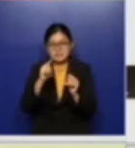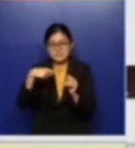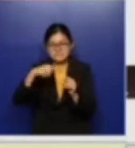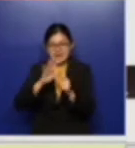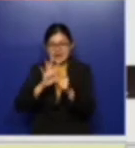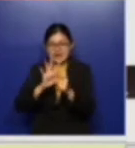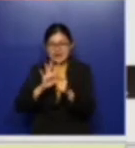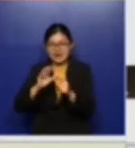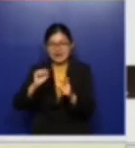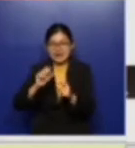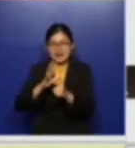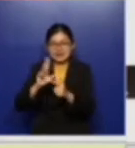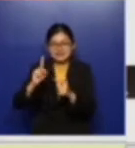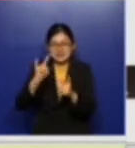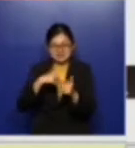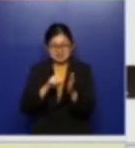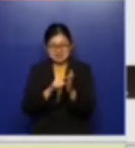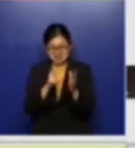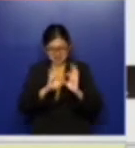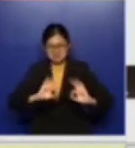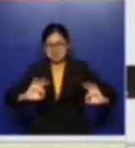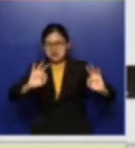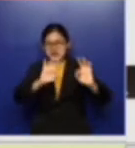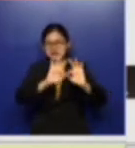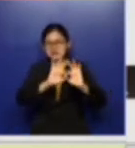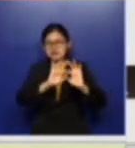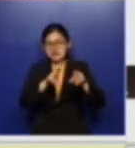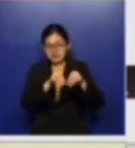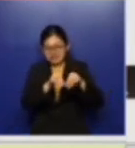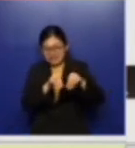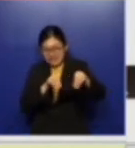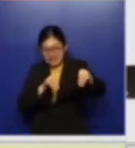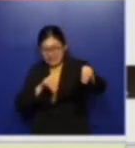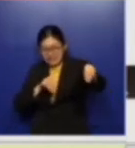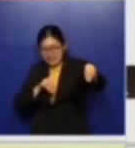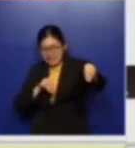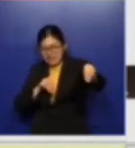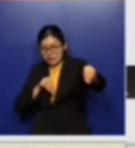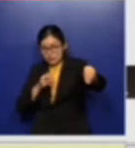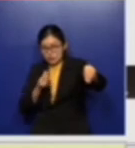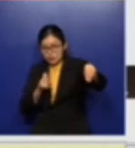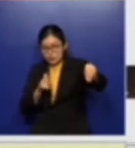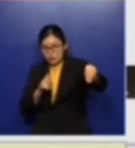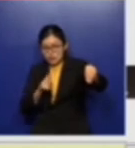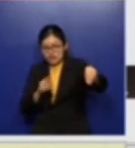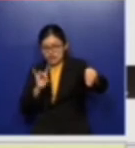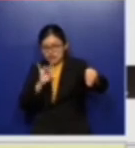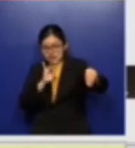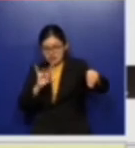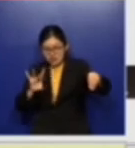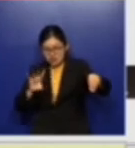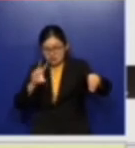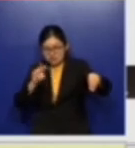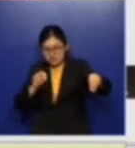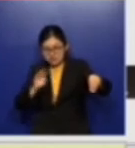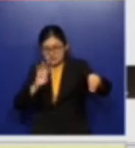ป็นหัวใจตรงนี้ยาวประมาณ100 34กิโล